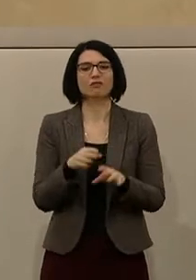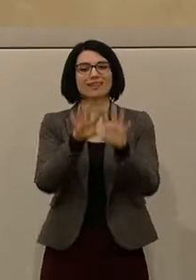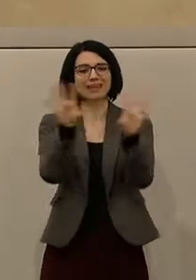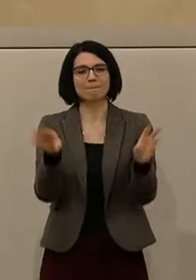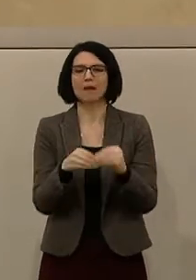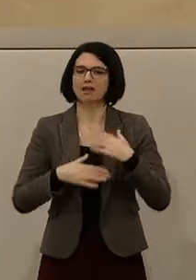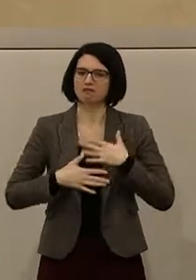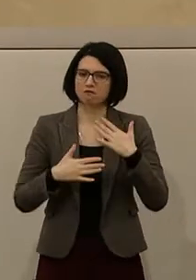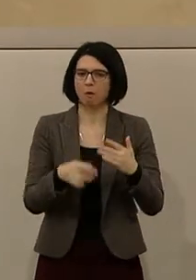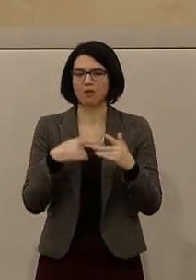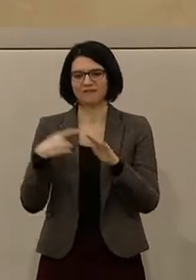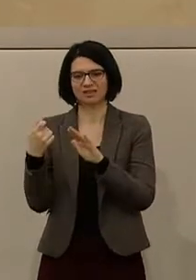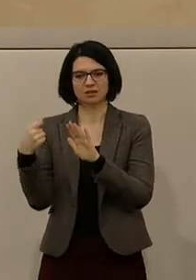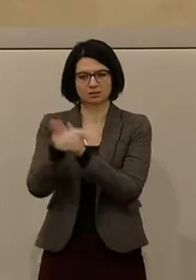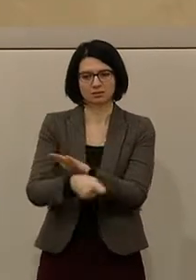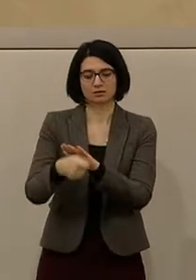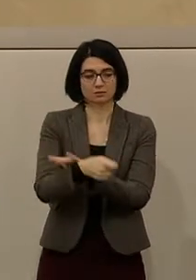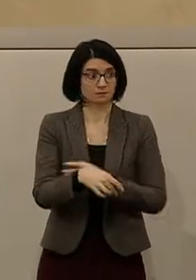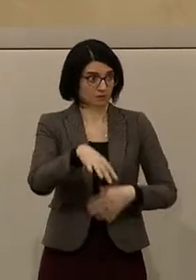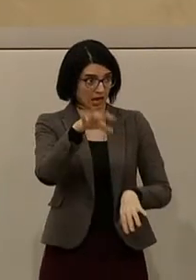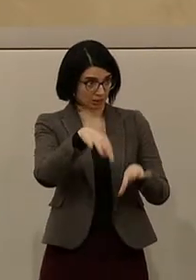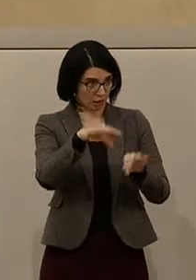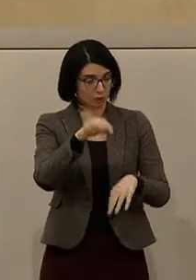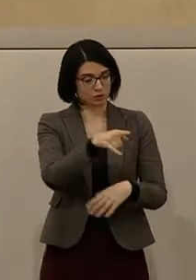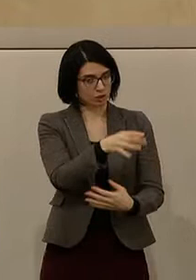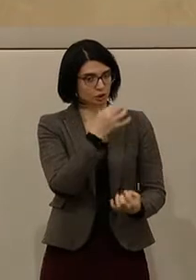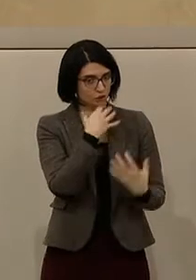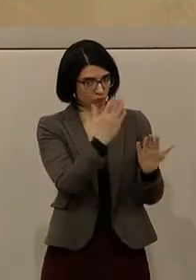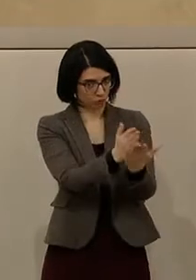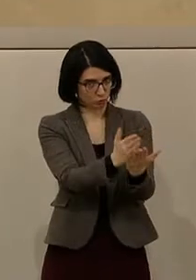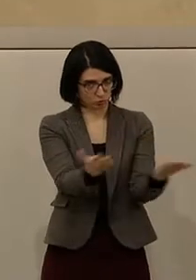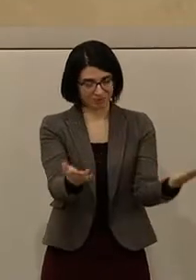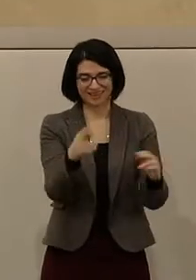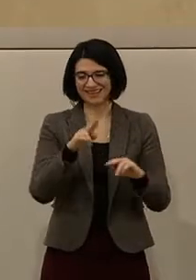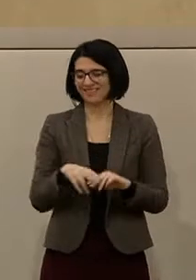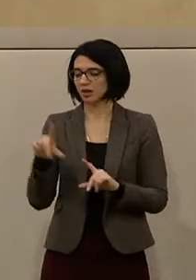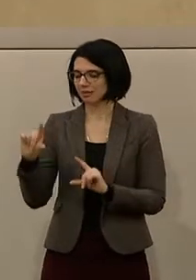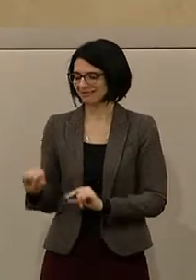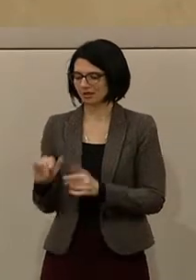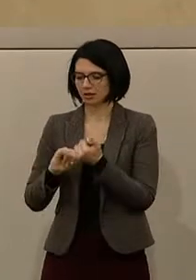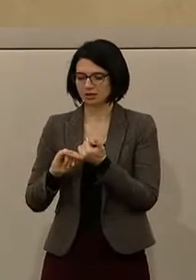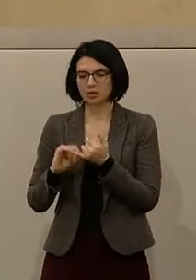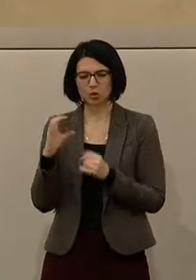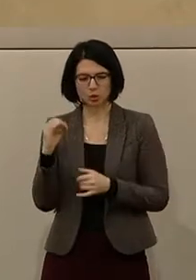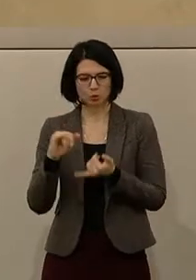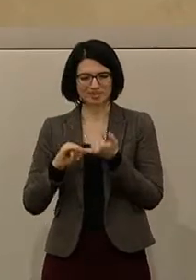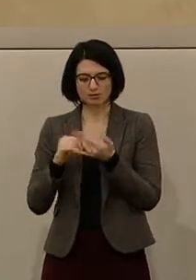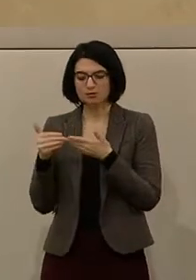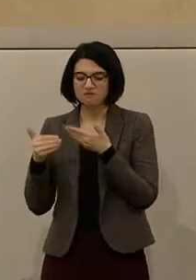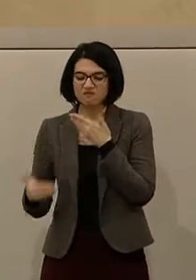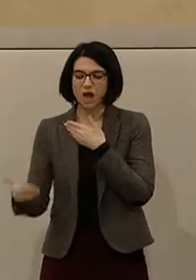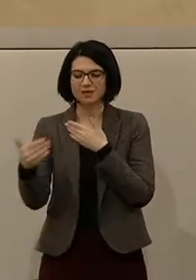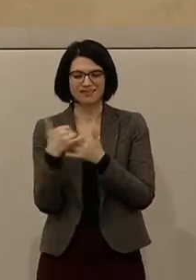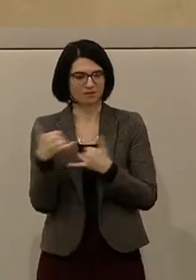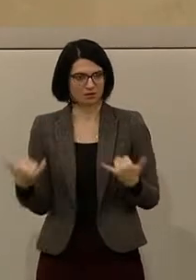gut. Deine Analyse ist völlig richtig. In einer Niedrigzins-, oder was heißt Niedrigzins-, Nullzinsphase